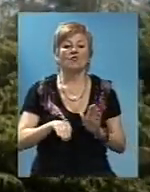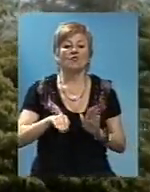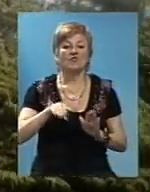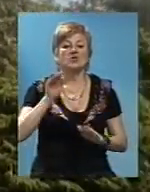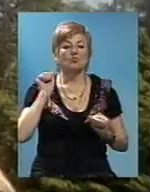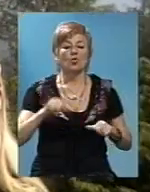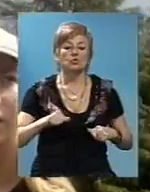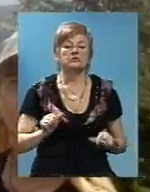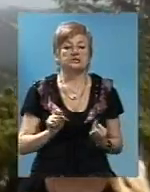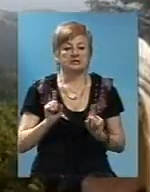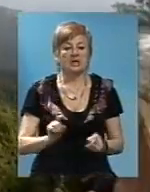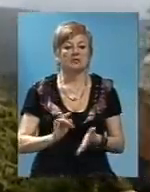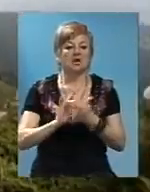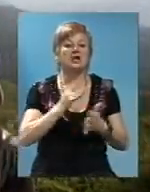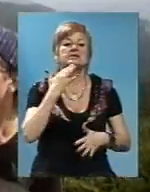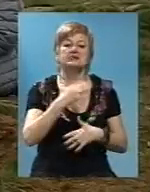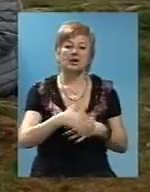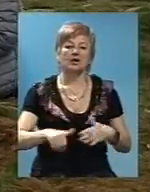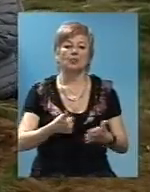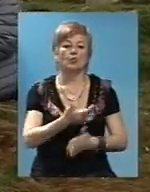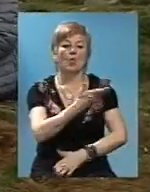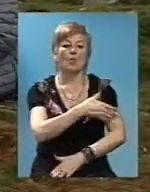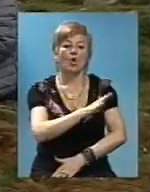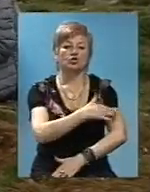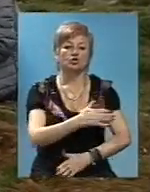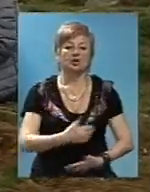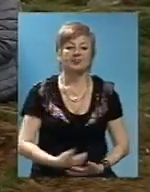самостійно організувати поїздку за кордон – до Польщі.